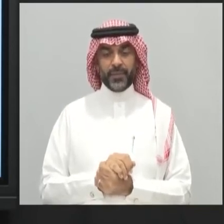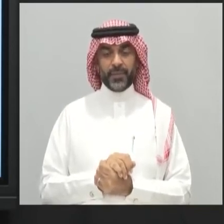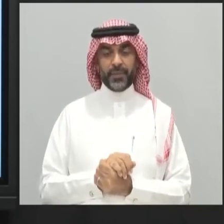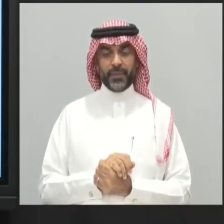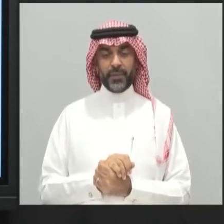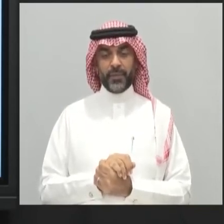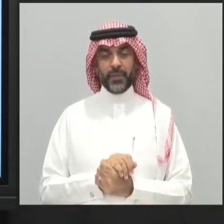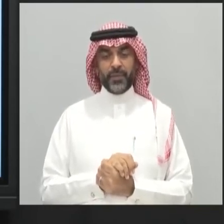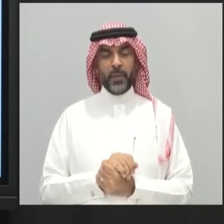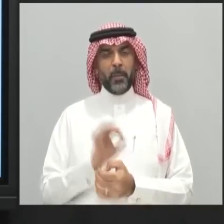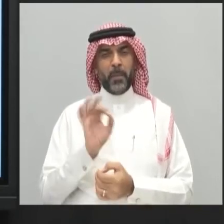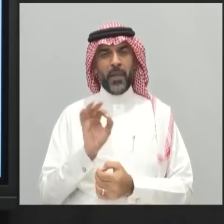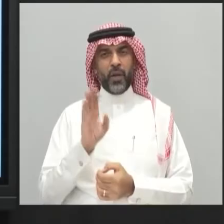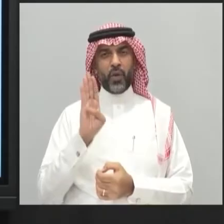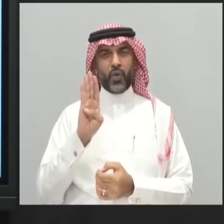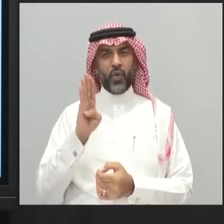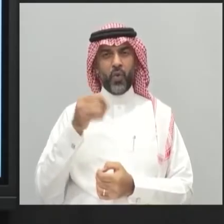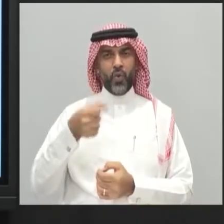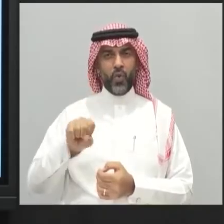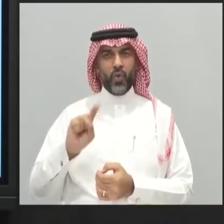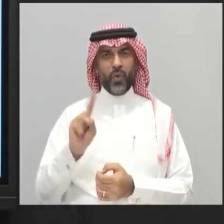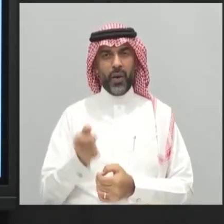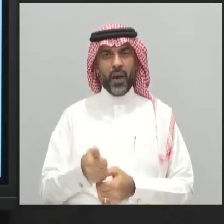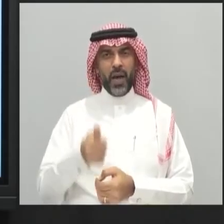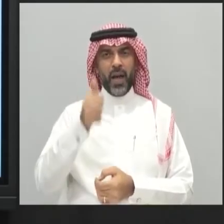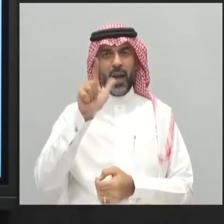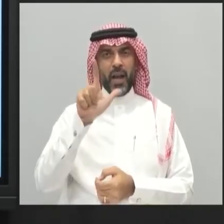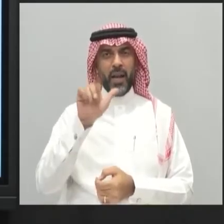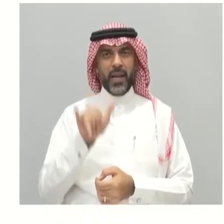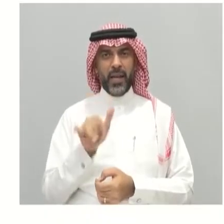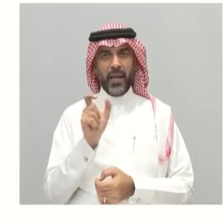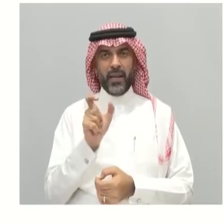ماذا المرجانيه مثل الكره لين مثل